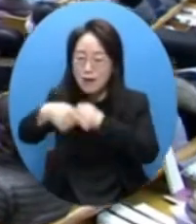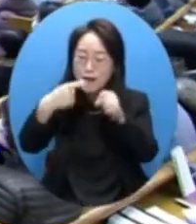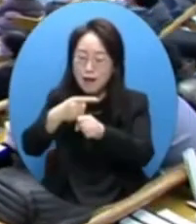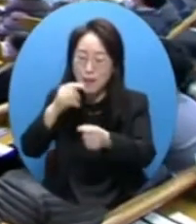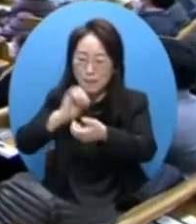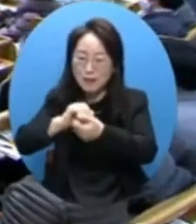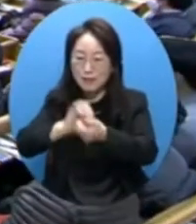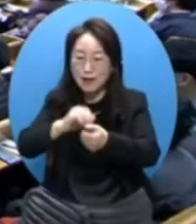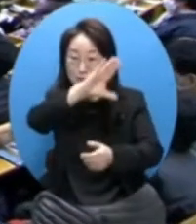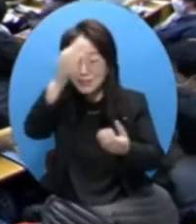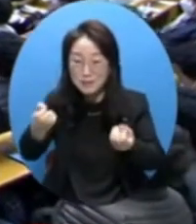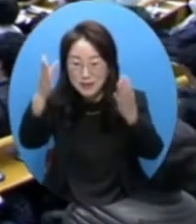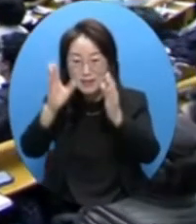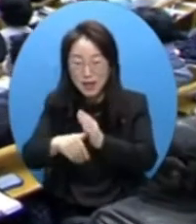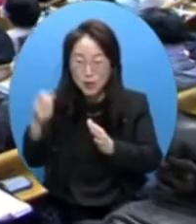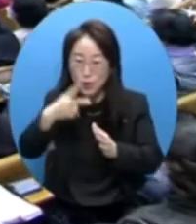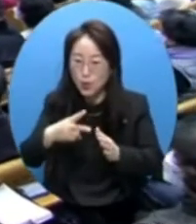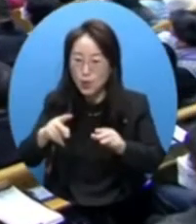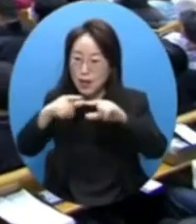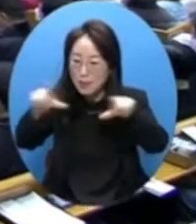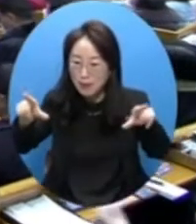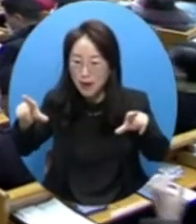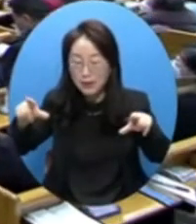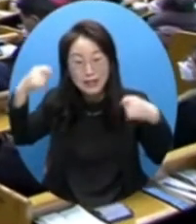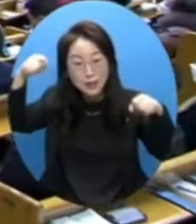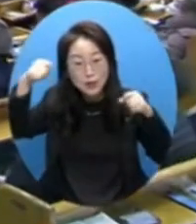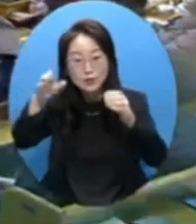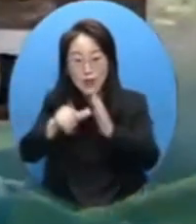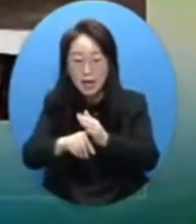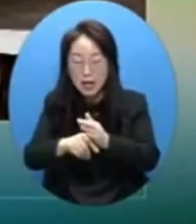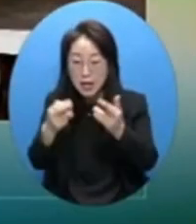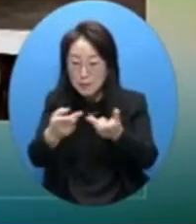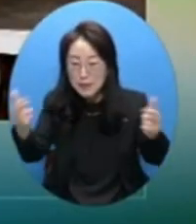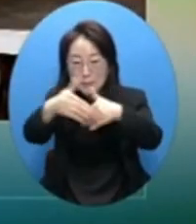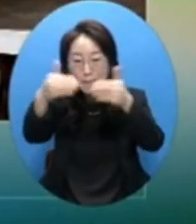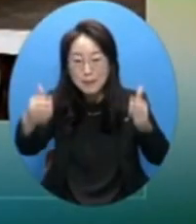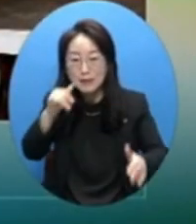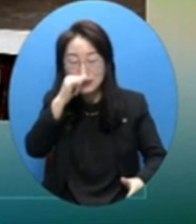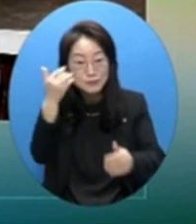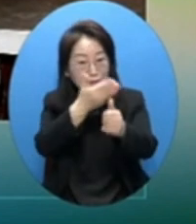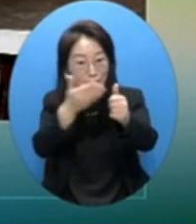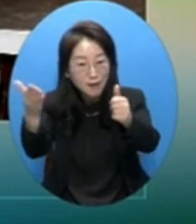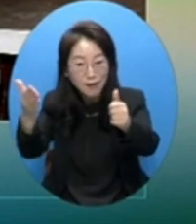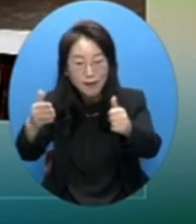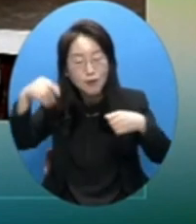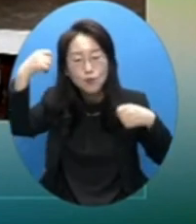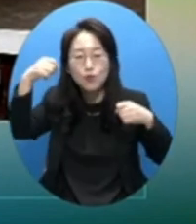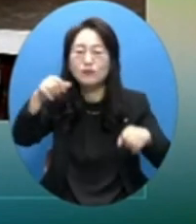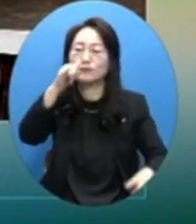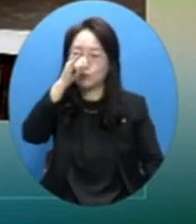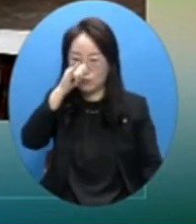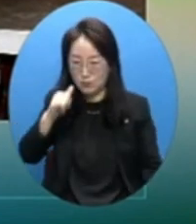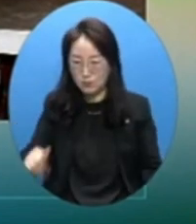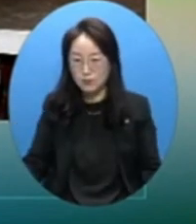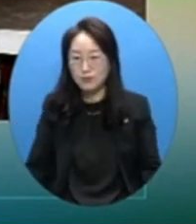그뿐만 아니라 일반 문학에서도 빈방이 있습니까라는 공연이 진행되고 있습니다